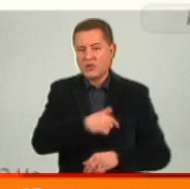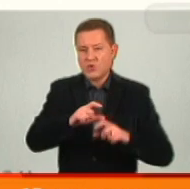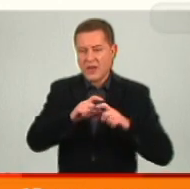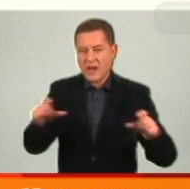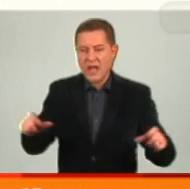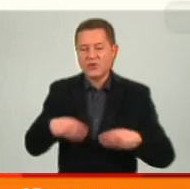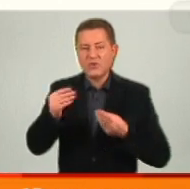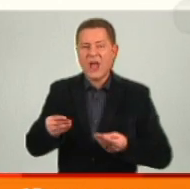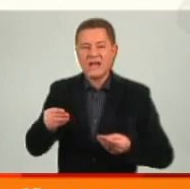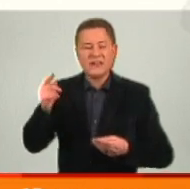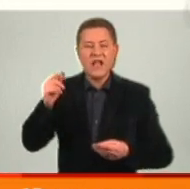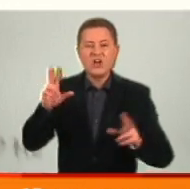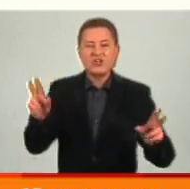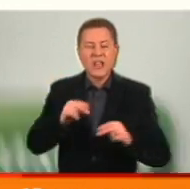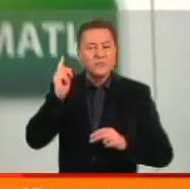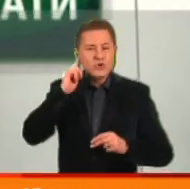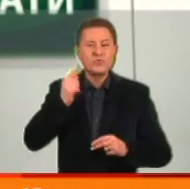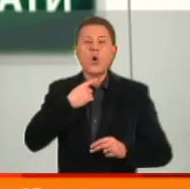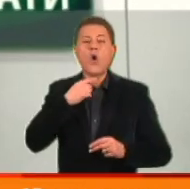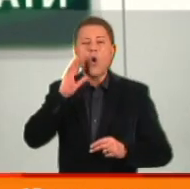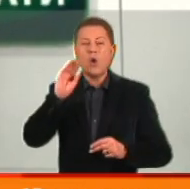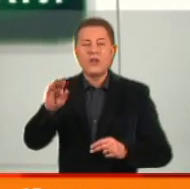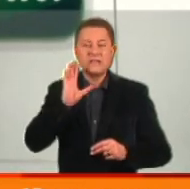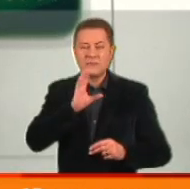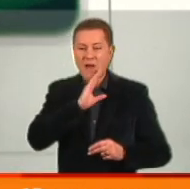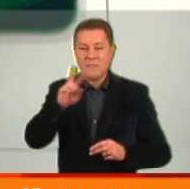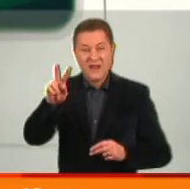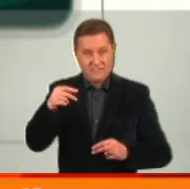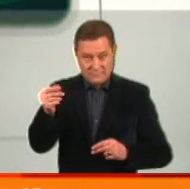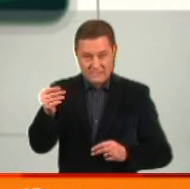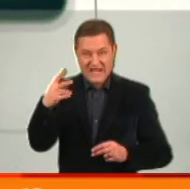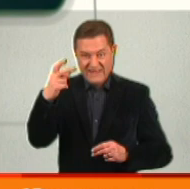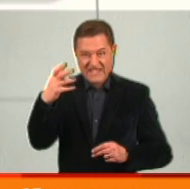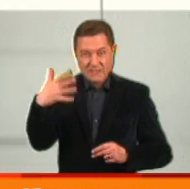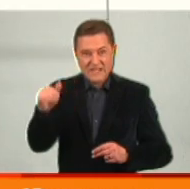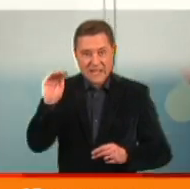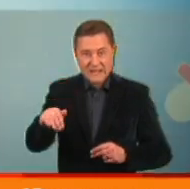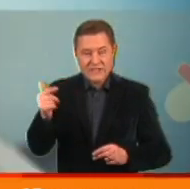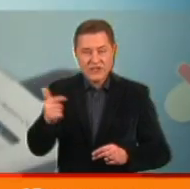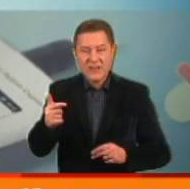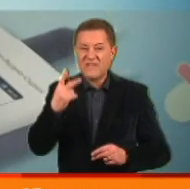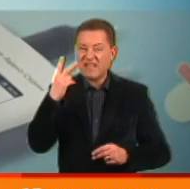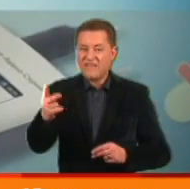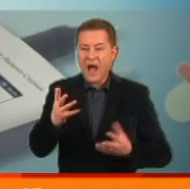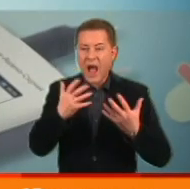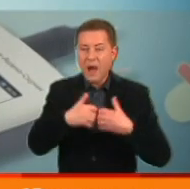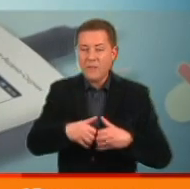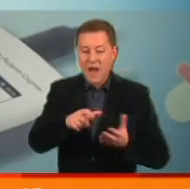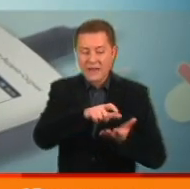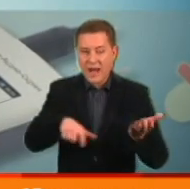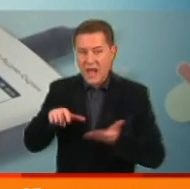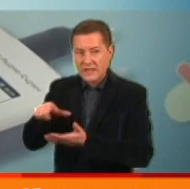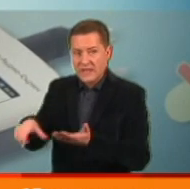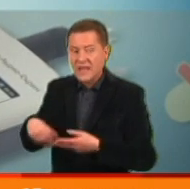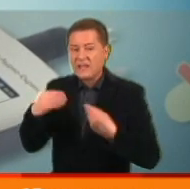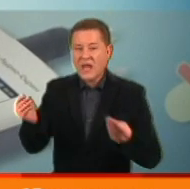дати шанс почути голос мами. Ціна питання – 250 тисяч гривень. Лише два апарати у дві лікарні дадуть змогу